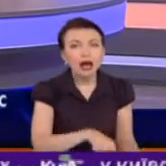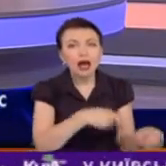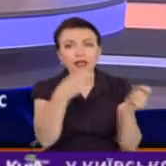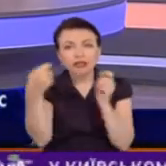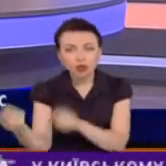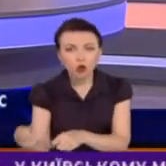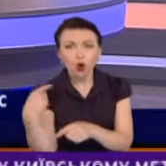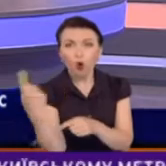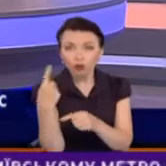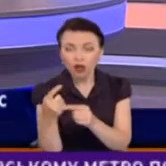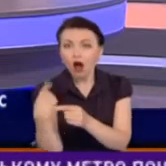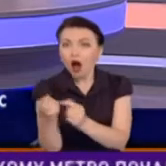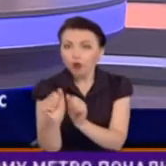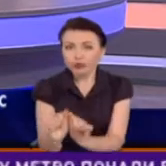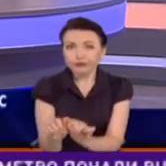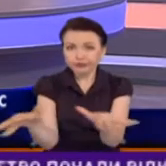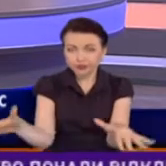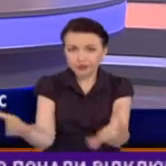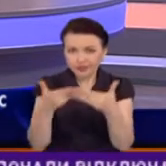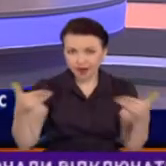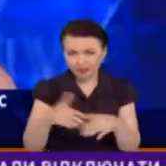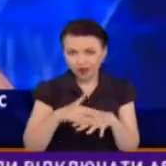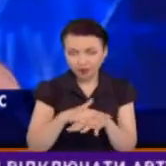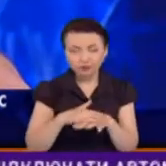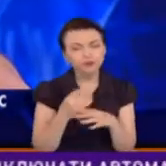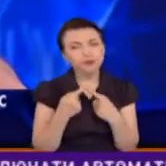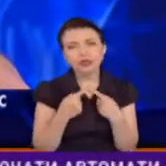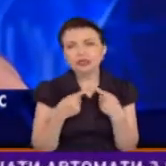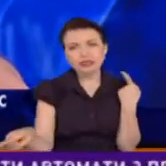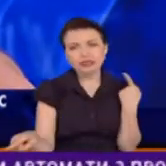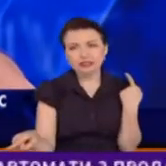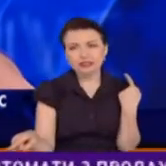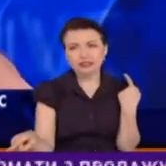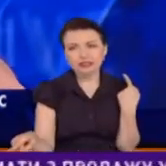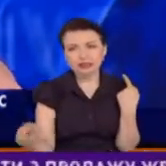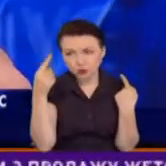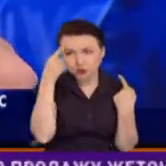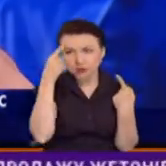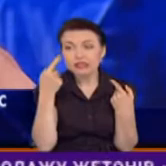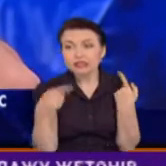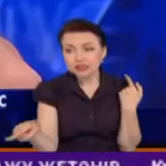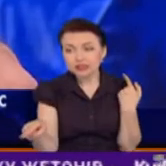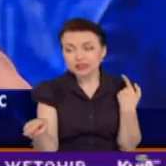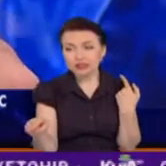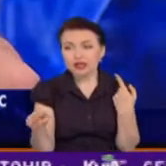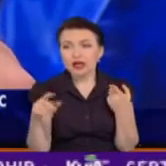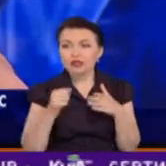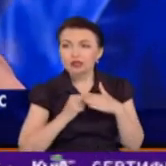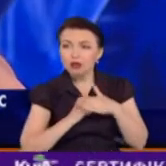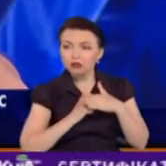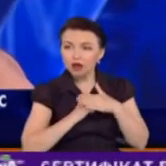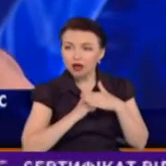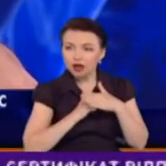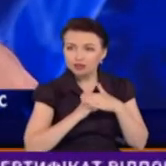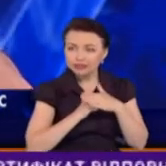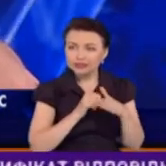в облгази, а облгази постачають нам. Вони різні в них, вони різні, розумієте? І вони на базі